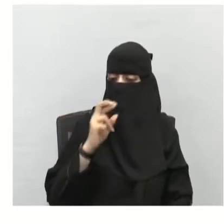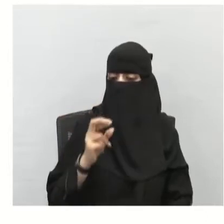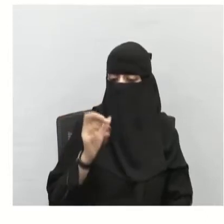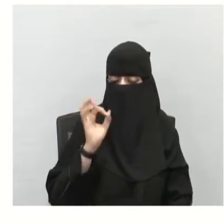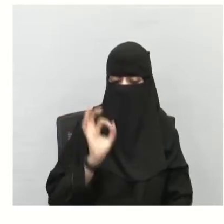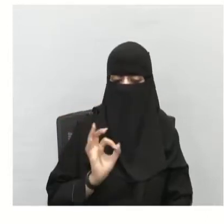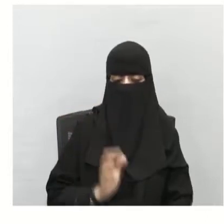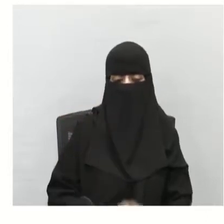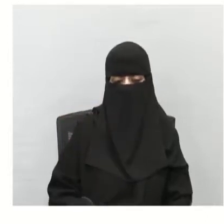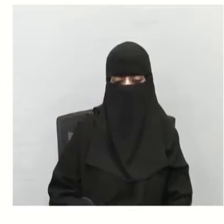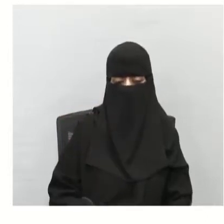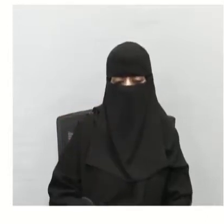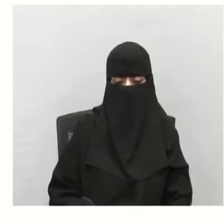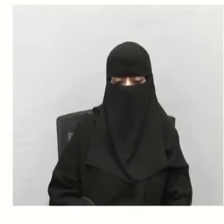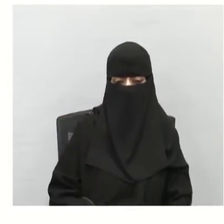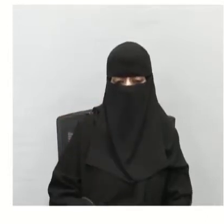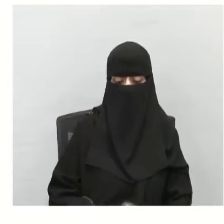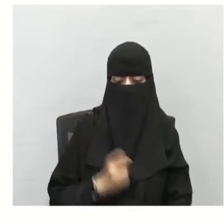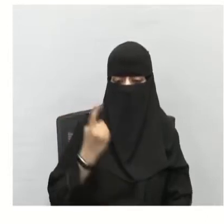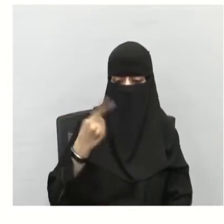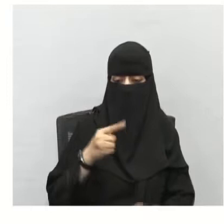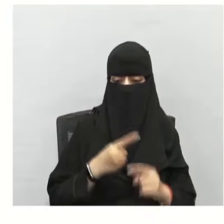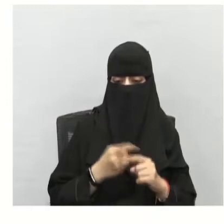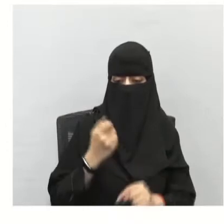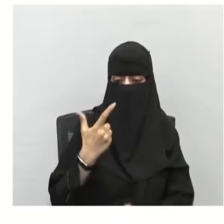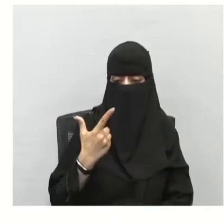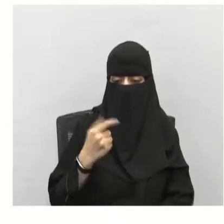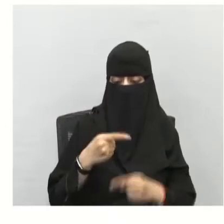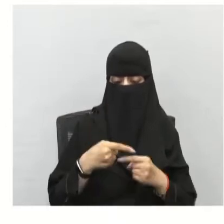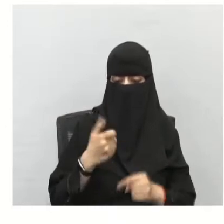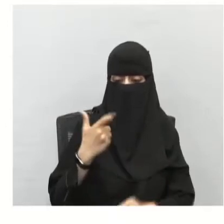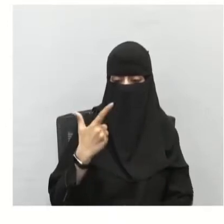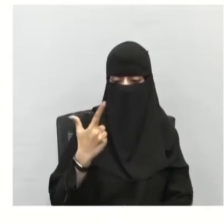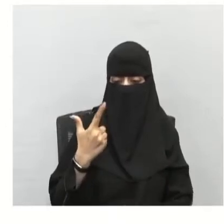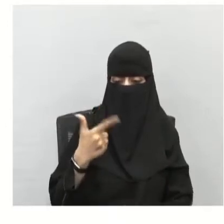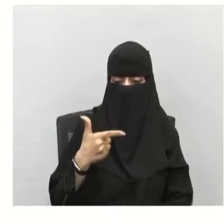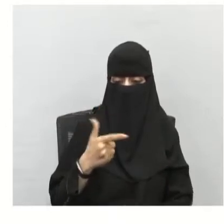صحيحة. 10 ضرب 7 يساوي 70 فعلا. يلا ندون الإجابة،